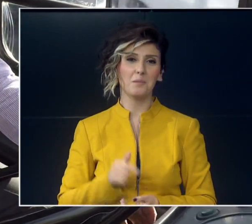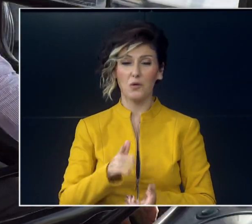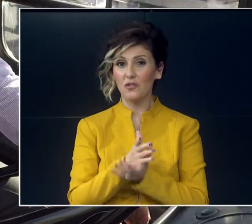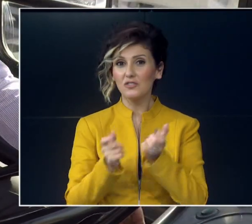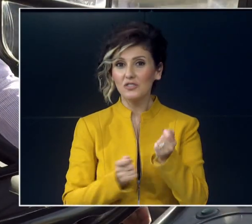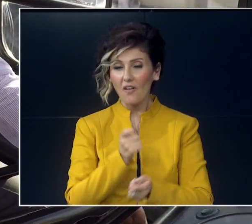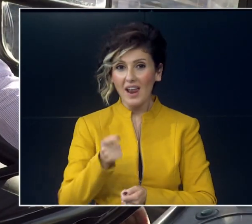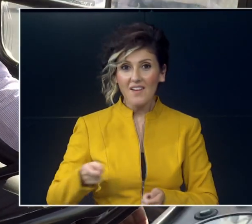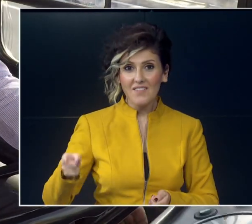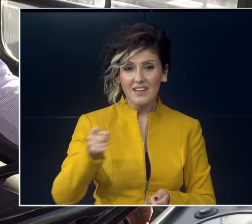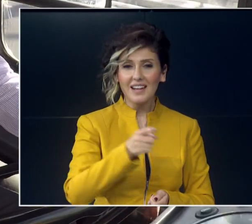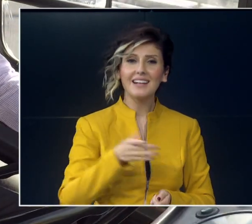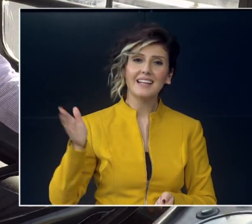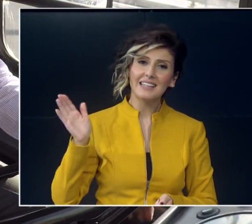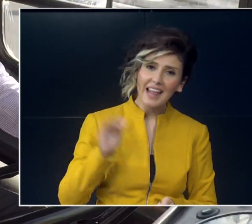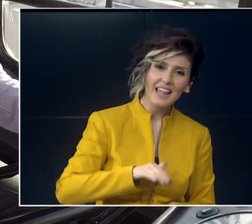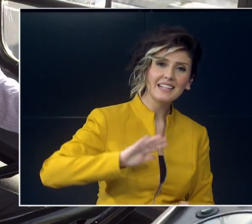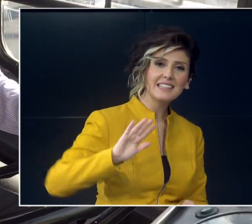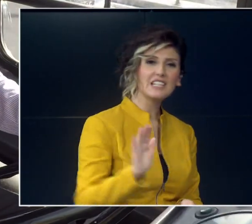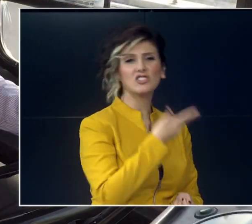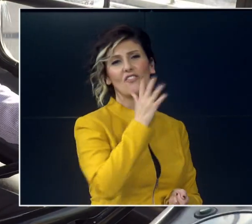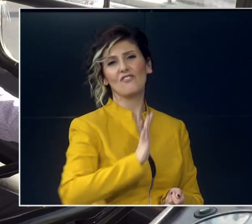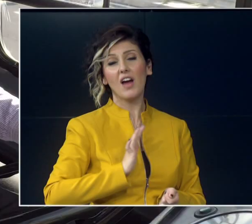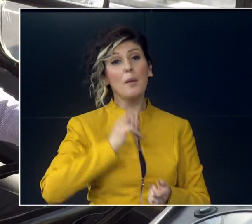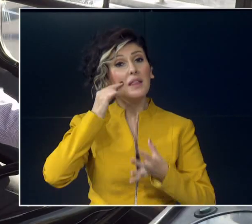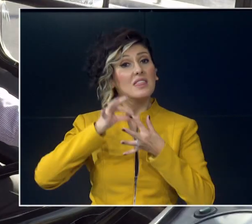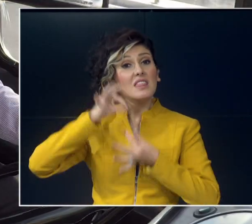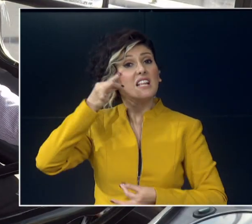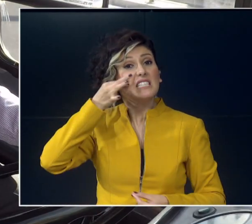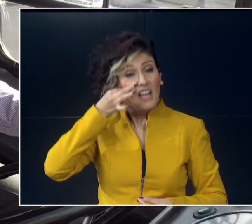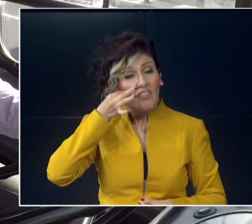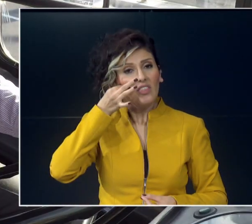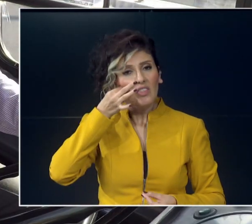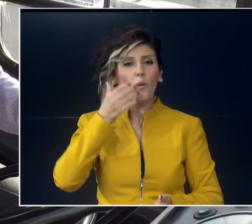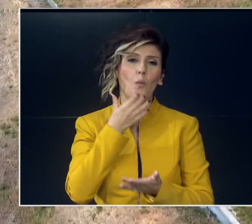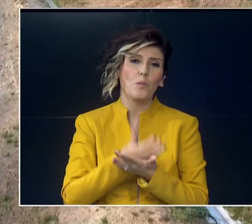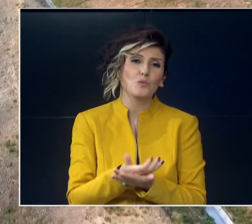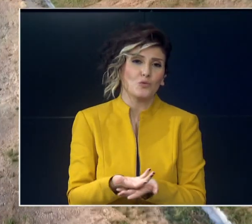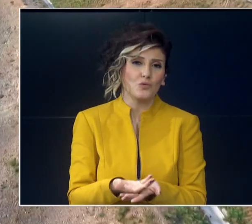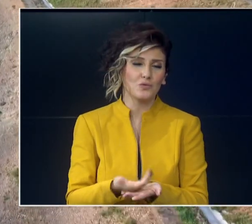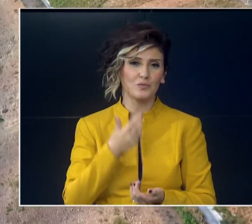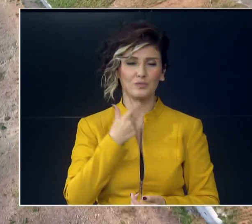görevler gelir geçer ama insanlık bakidir.